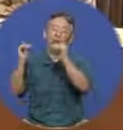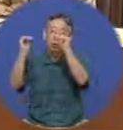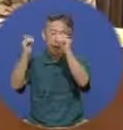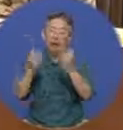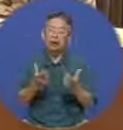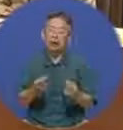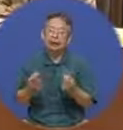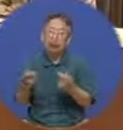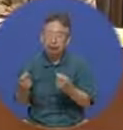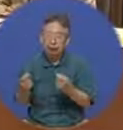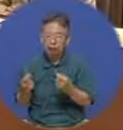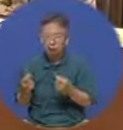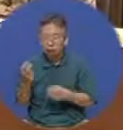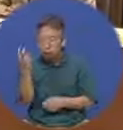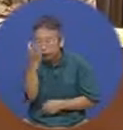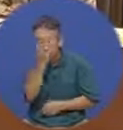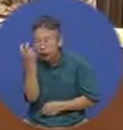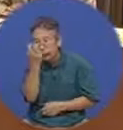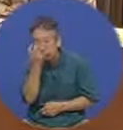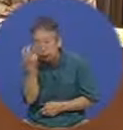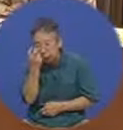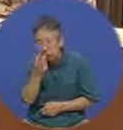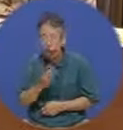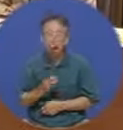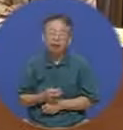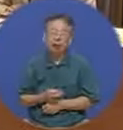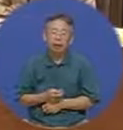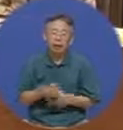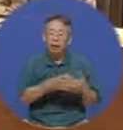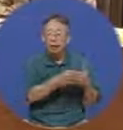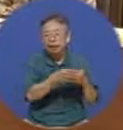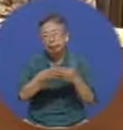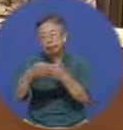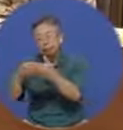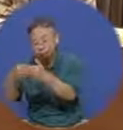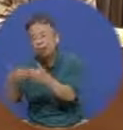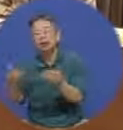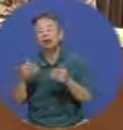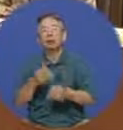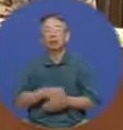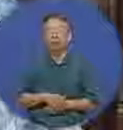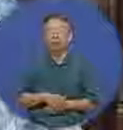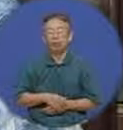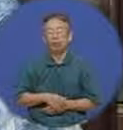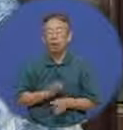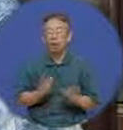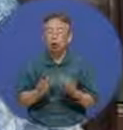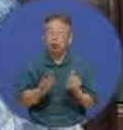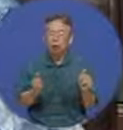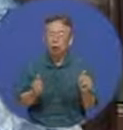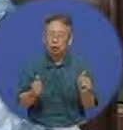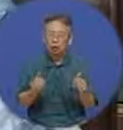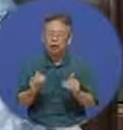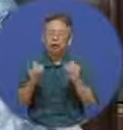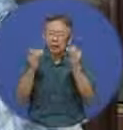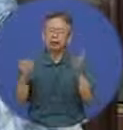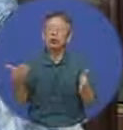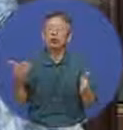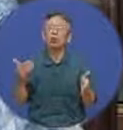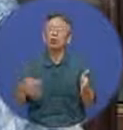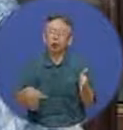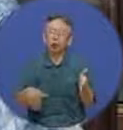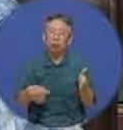と見張ってて、それで全導していかないとね、子どもさんはまだまだ成長過程ですから